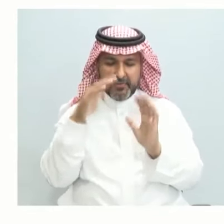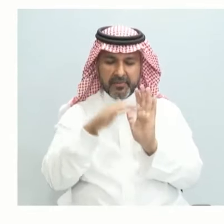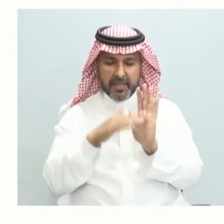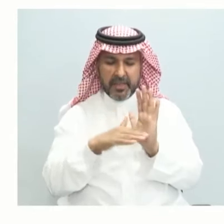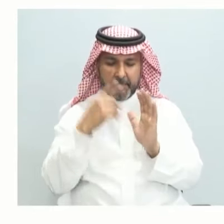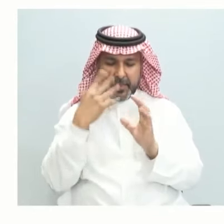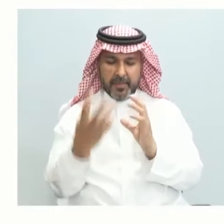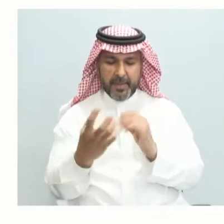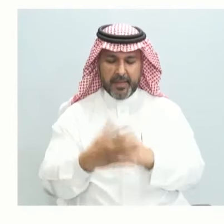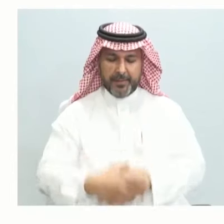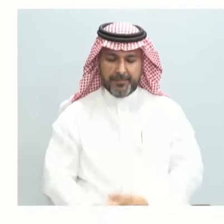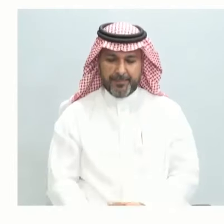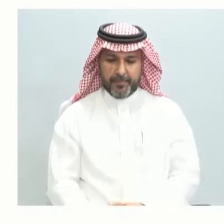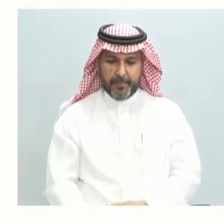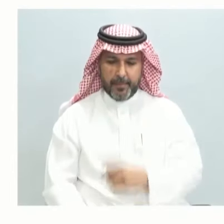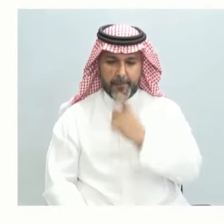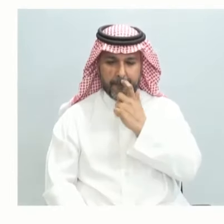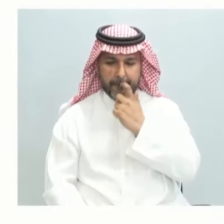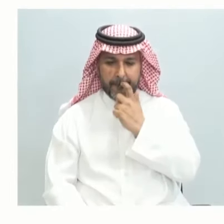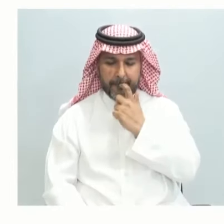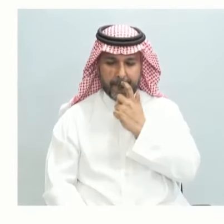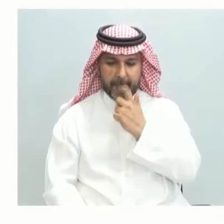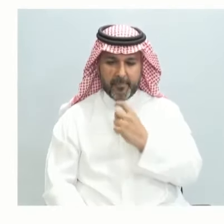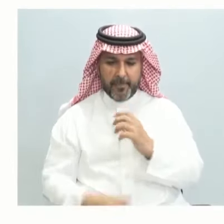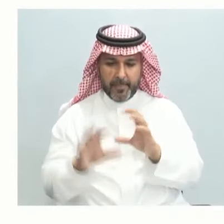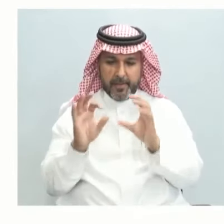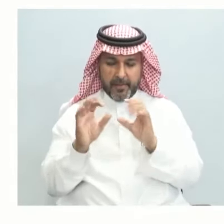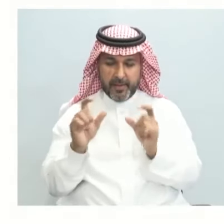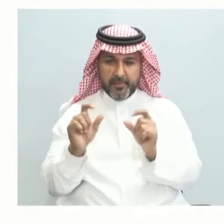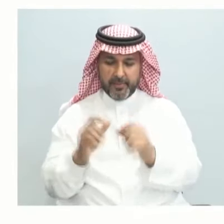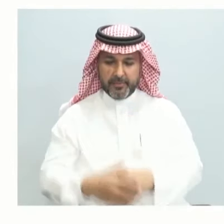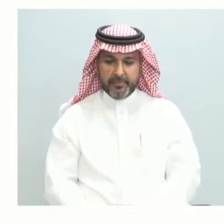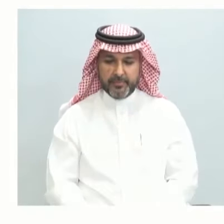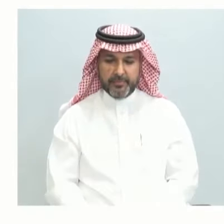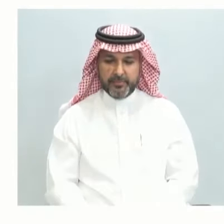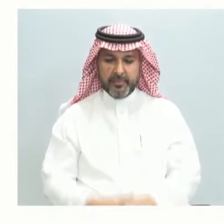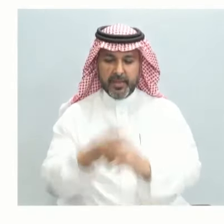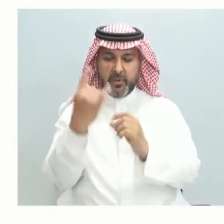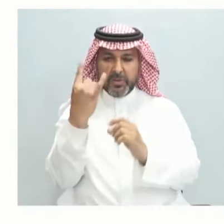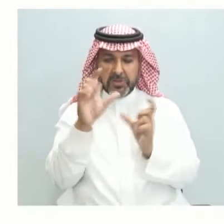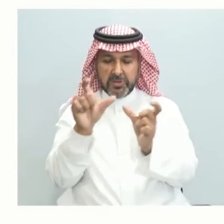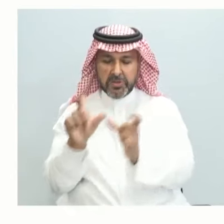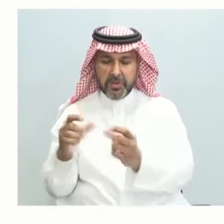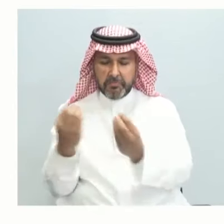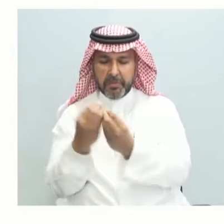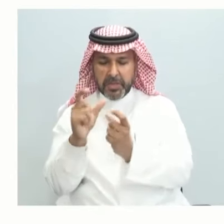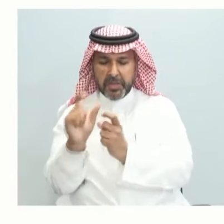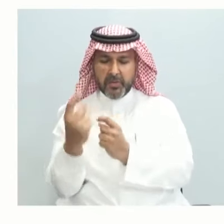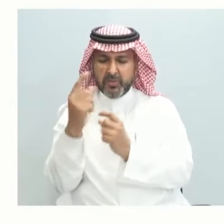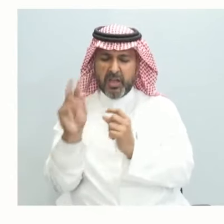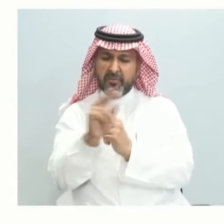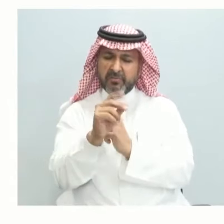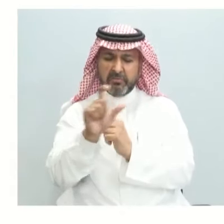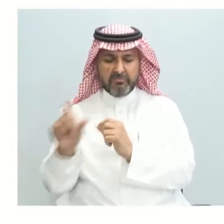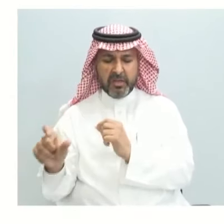10 هذا هو القاسم المشترك الاكبر اذا نقوم بكتابتها خارجا ونكتب الباقي